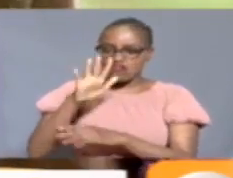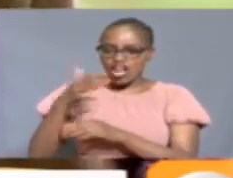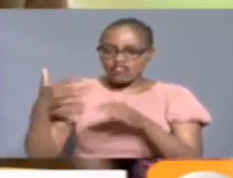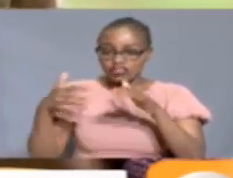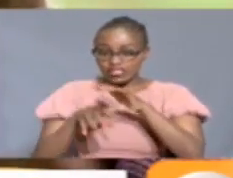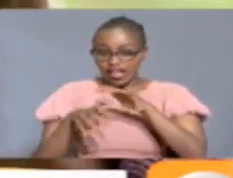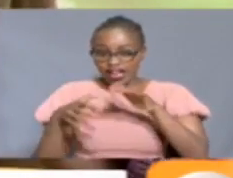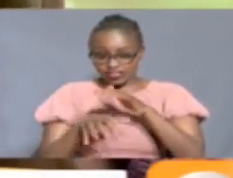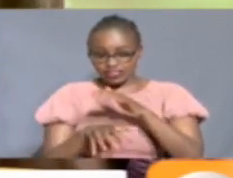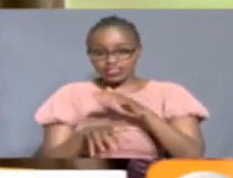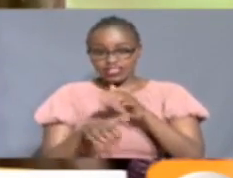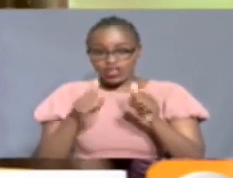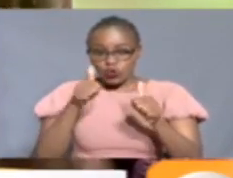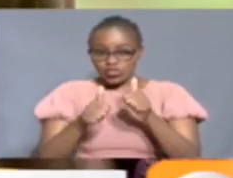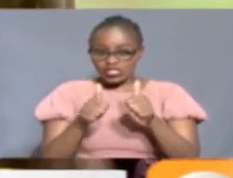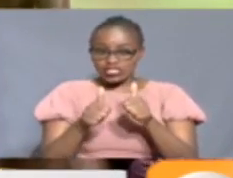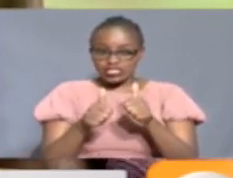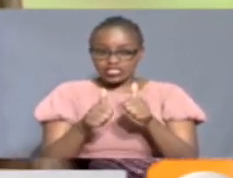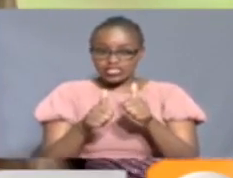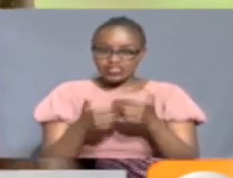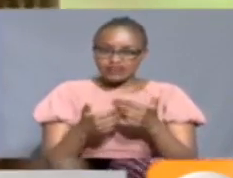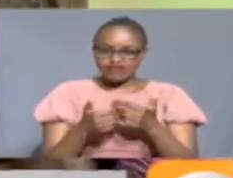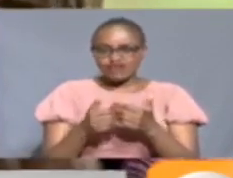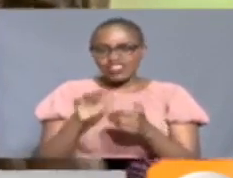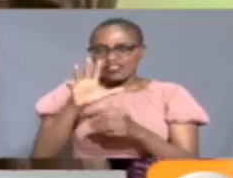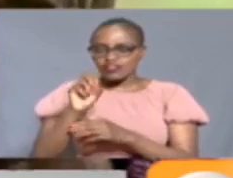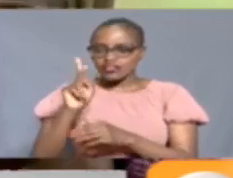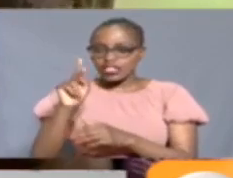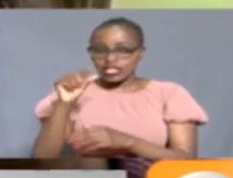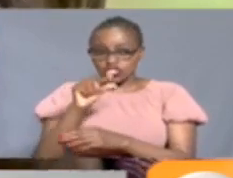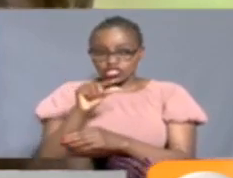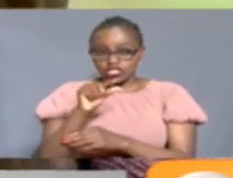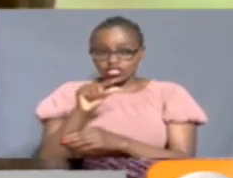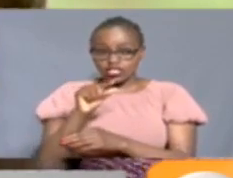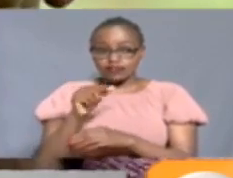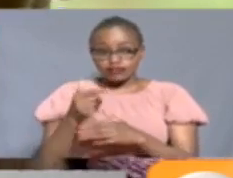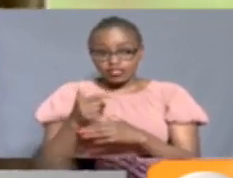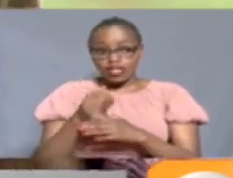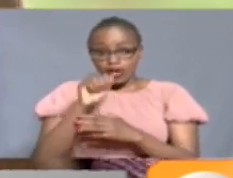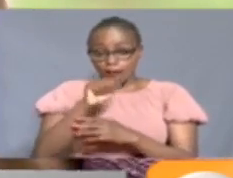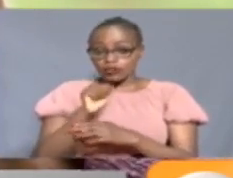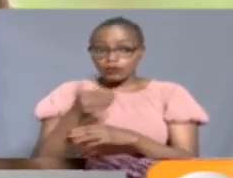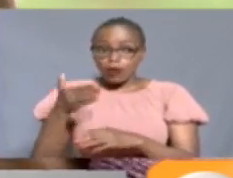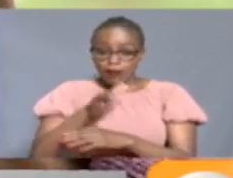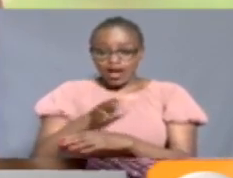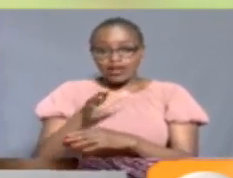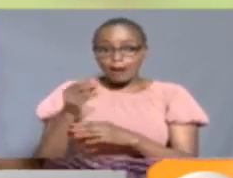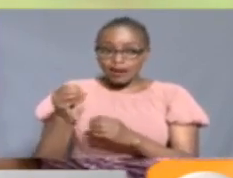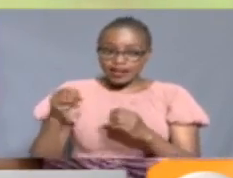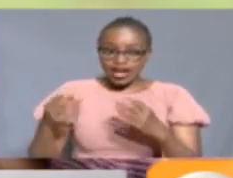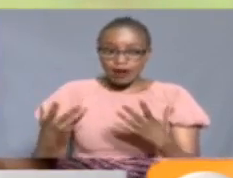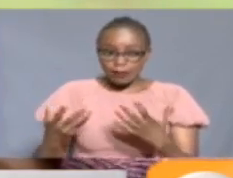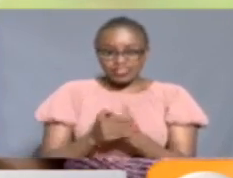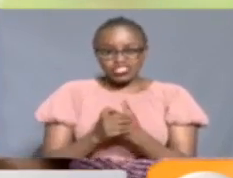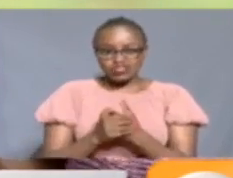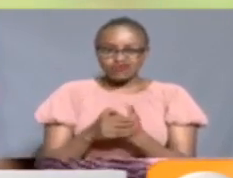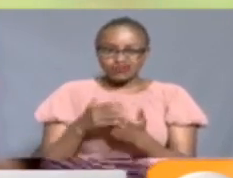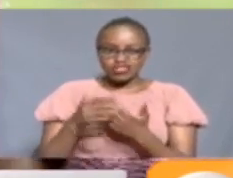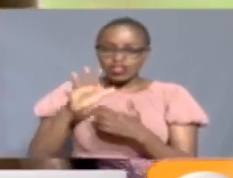hivi, zile za kilo kama 50. Na naweza rudi nyumbani na kama shilingi